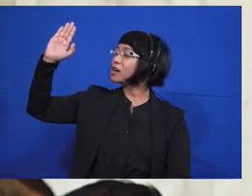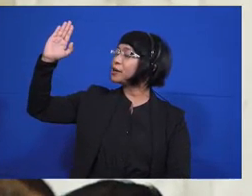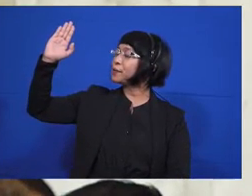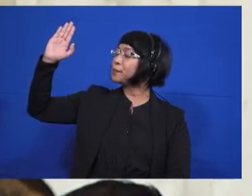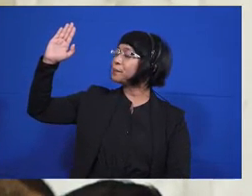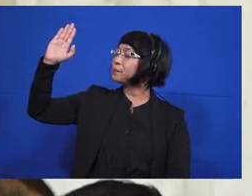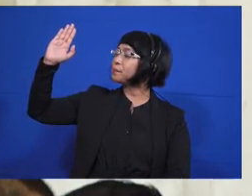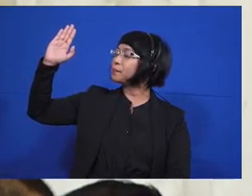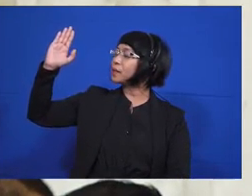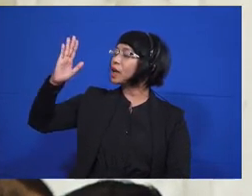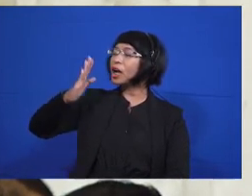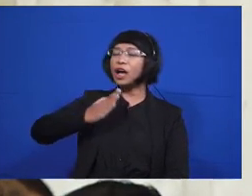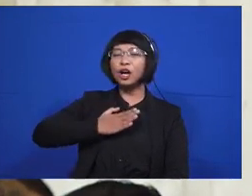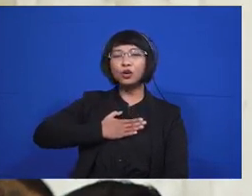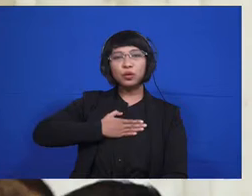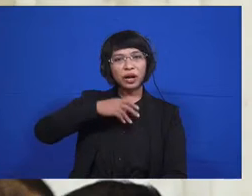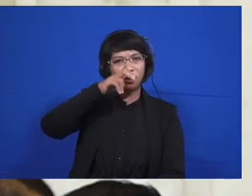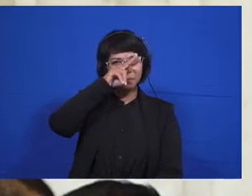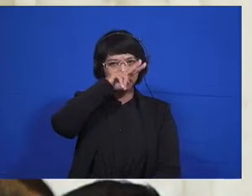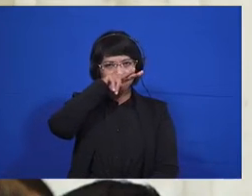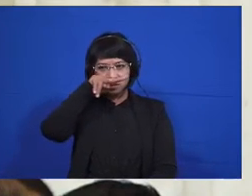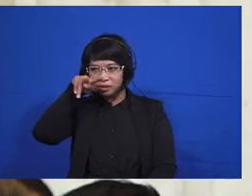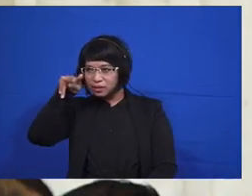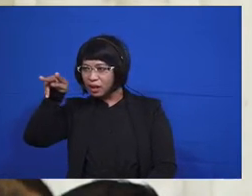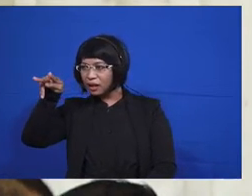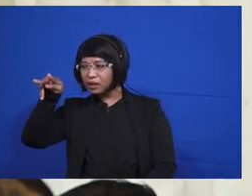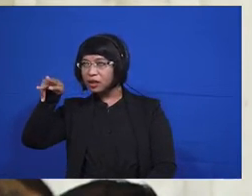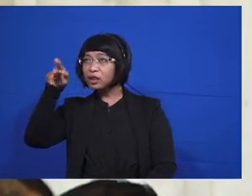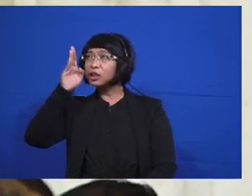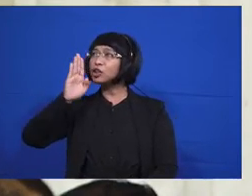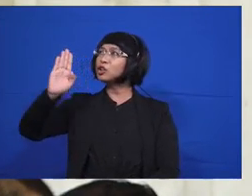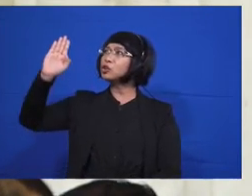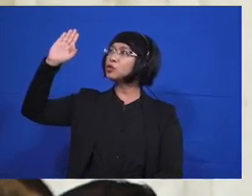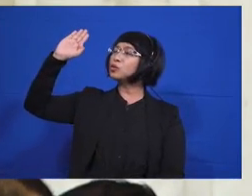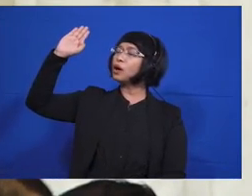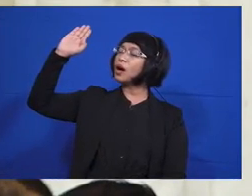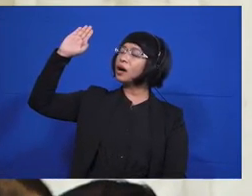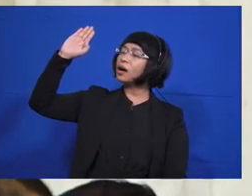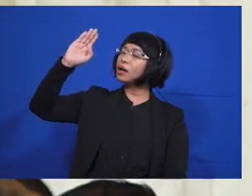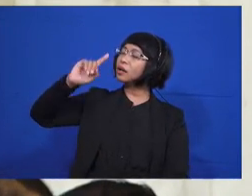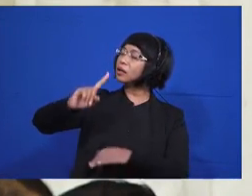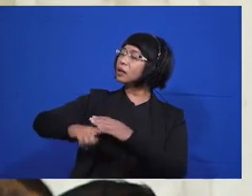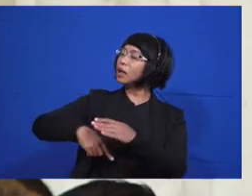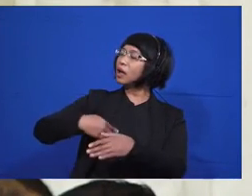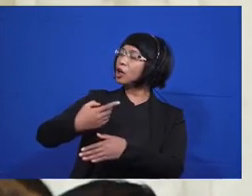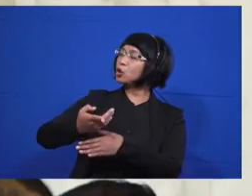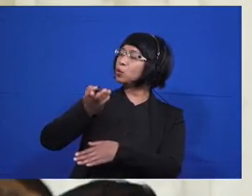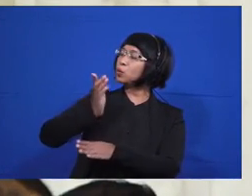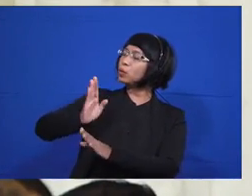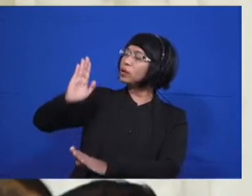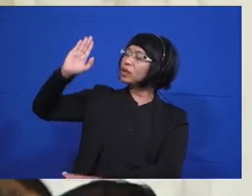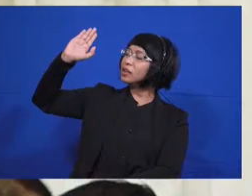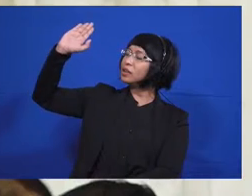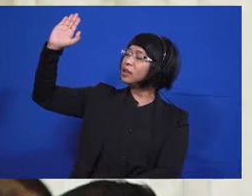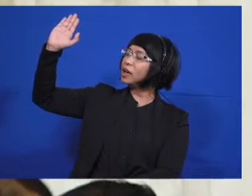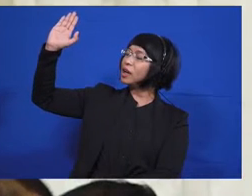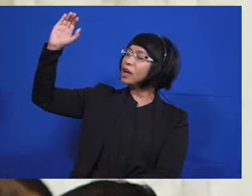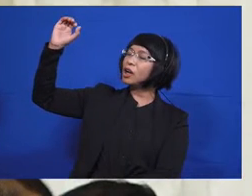Aku telah mencari Tuhan, lalu Ia menjawab aku